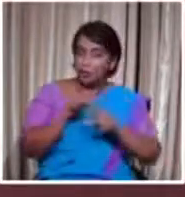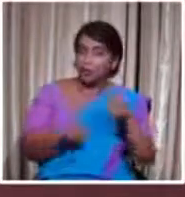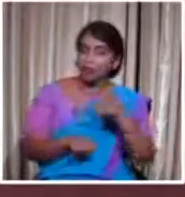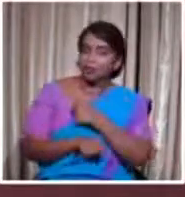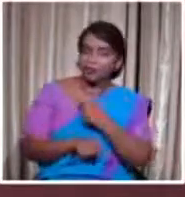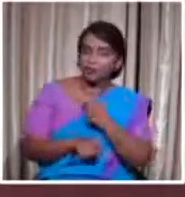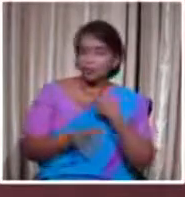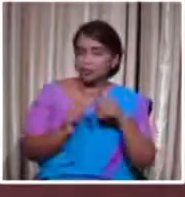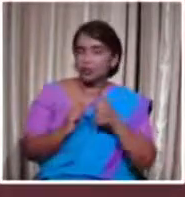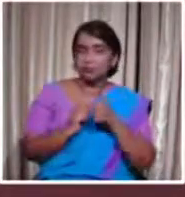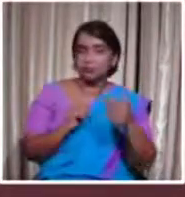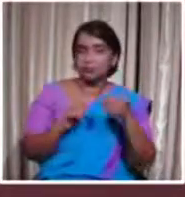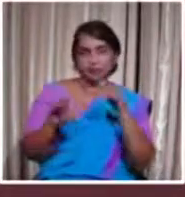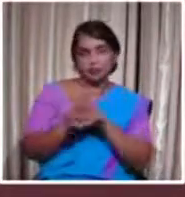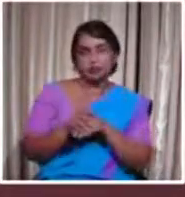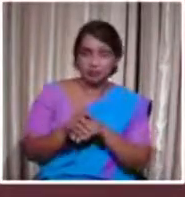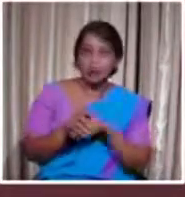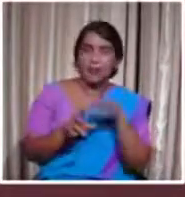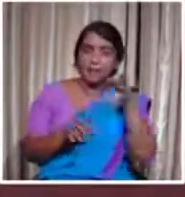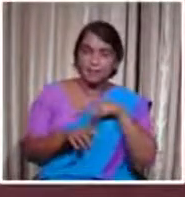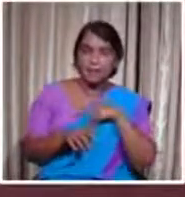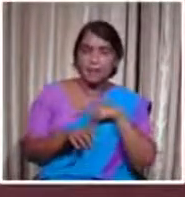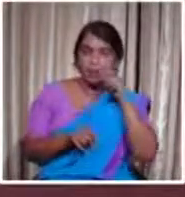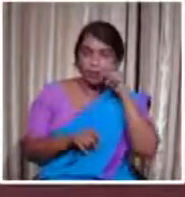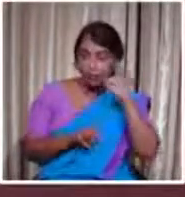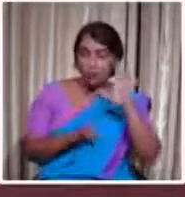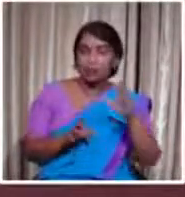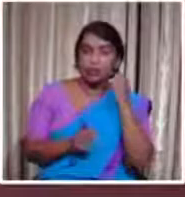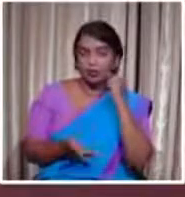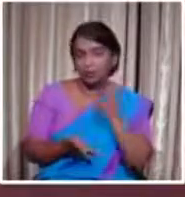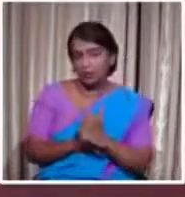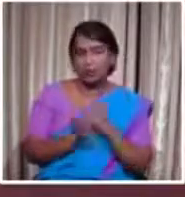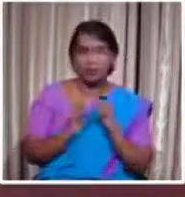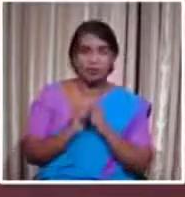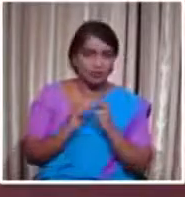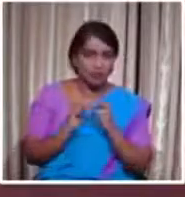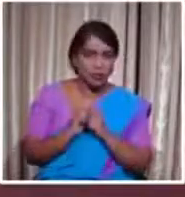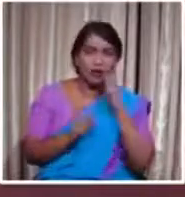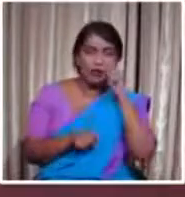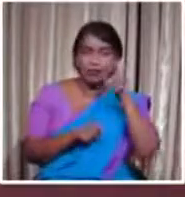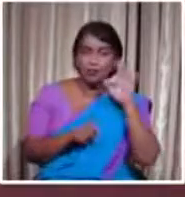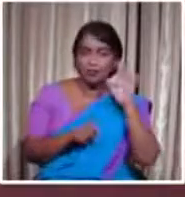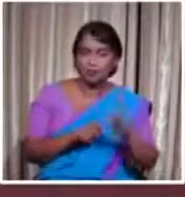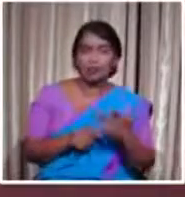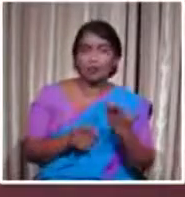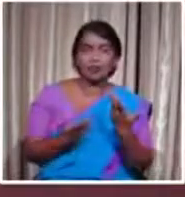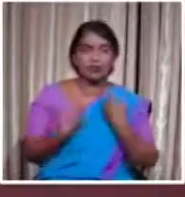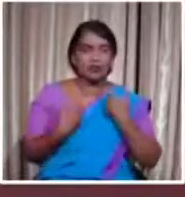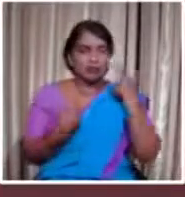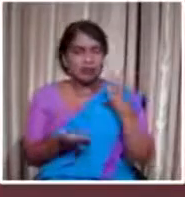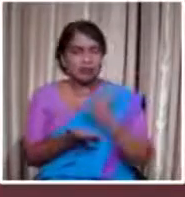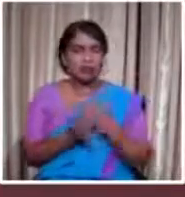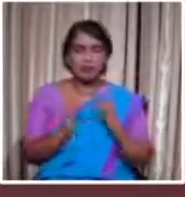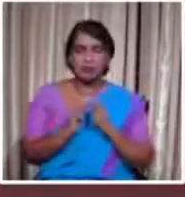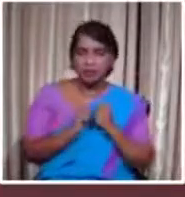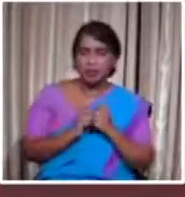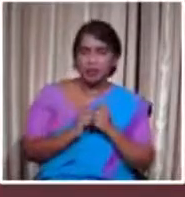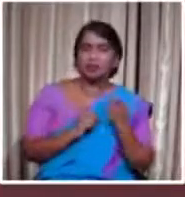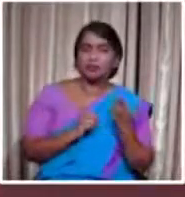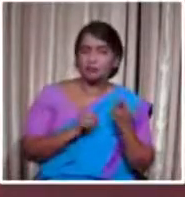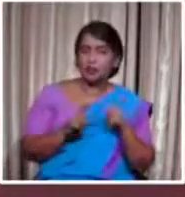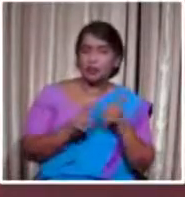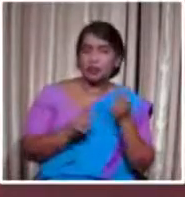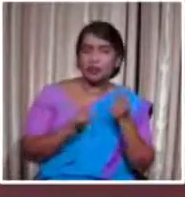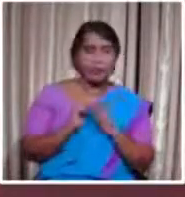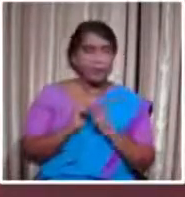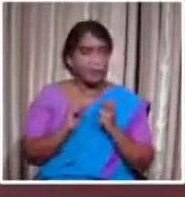බද්ද වෙලා හිටියා. ඒක අපි පිළිගන්නවා. මිනිසුන්ට තිබ්බ ආර්ථික අර්බුදත් එක්ක මිනිස්සු තිබ්බ අපහසුතා නිසා ආර්ථික වශයෙන් තිබිච්ච